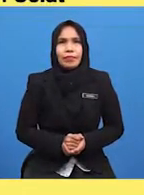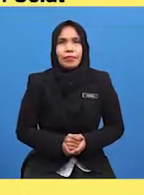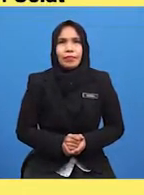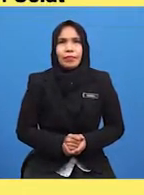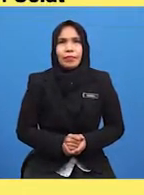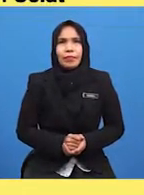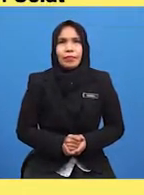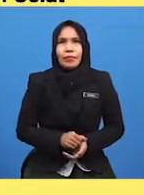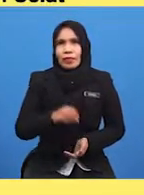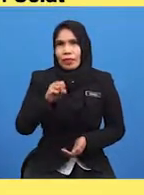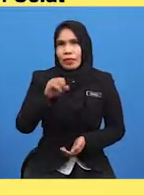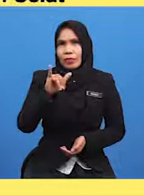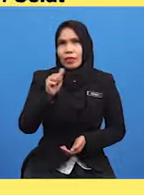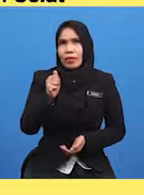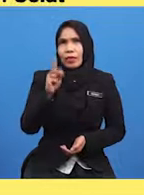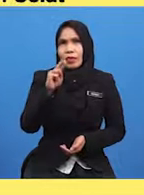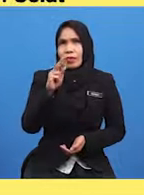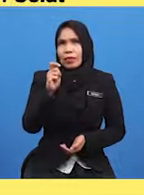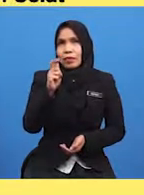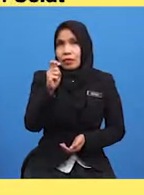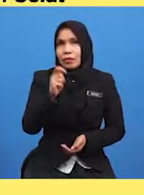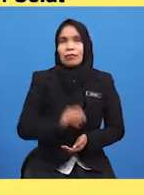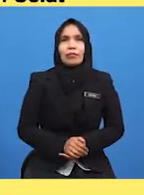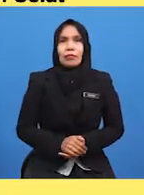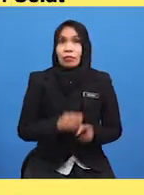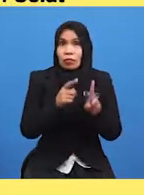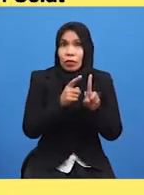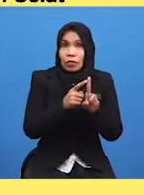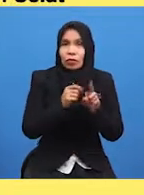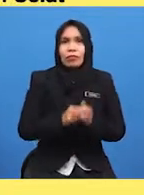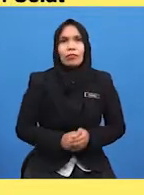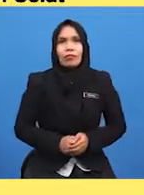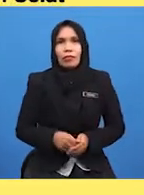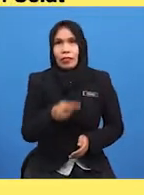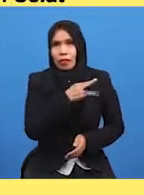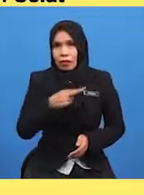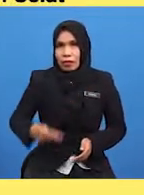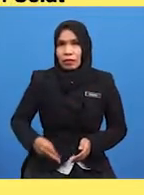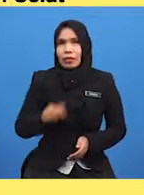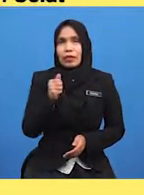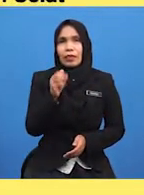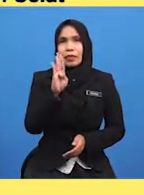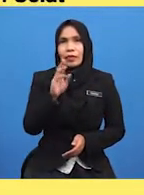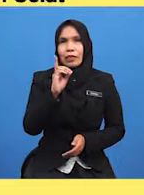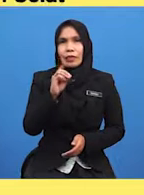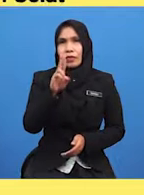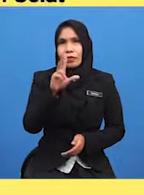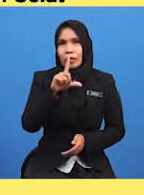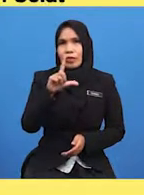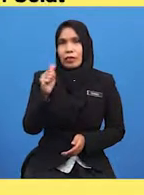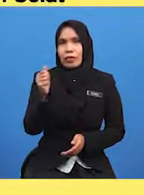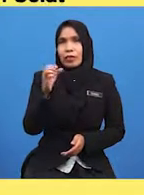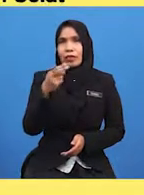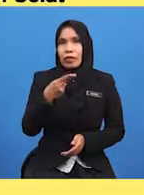perjanjian pangkur syarat pertama Raja Abdullah diiktiraf sebagai Sultan perak syarat kedua